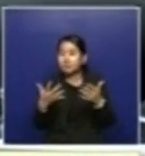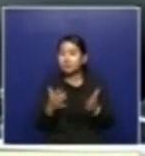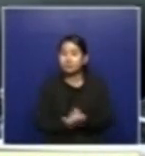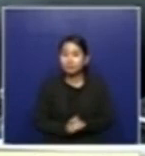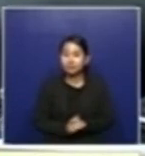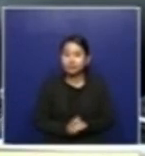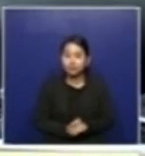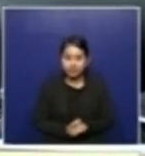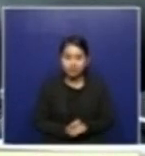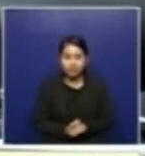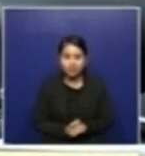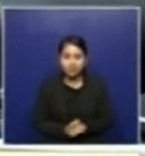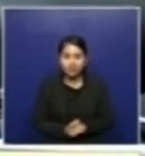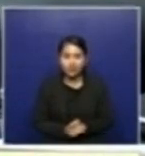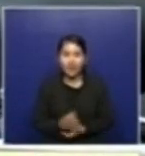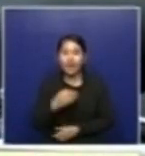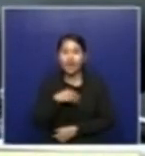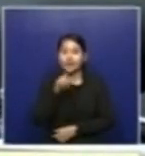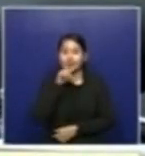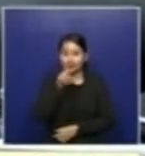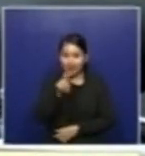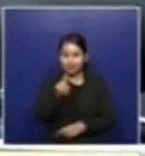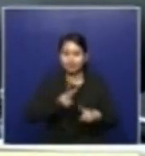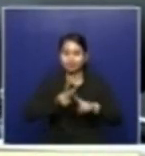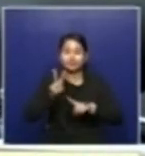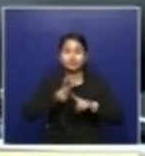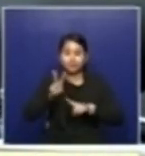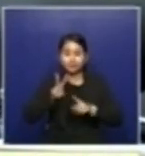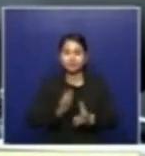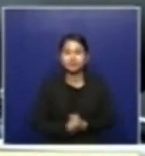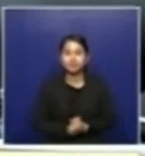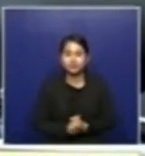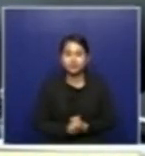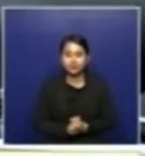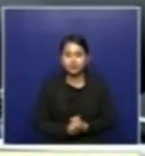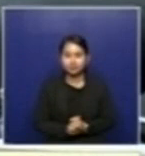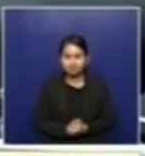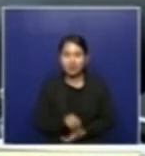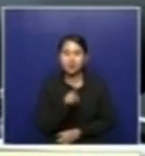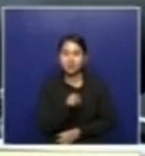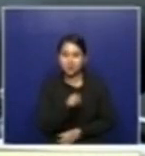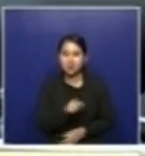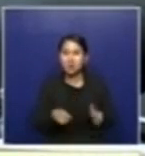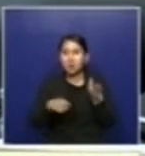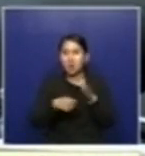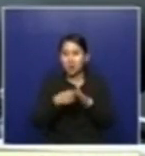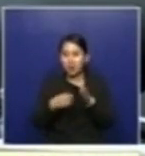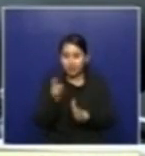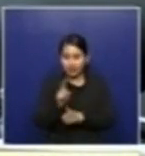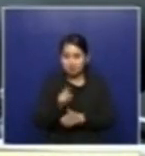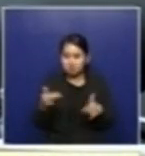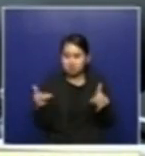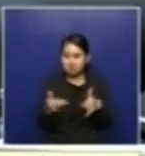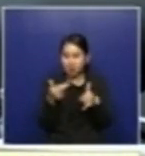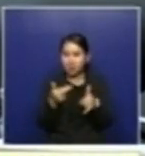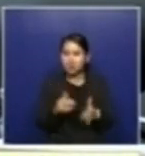ท่านประธานครับคำถามที่สองของผมเลยครับกรณีนี้เนี่ยเป็นเหตุอุกชะกันนะครับท้า